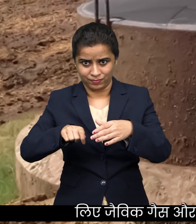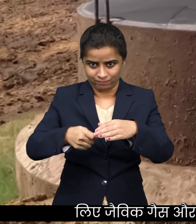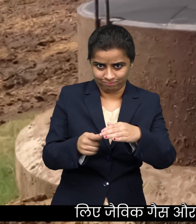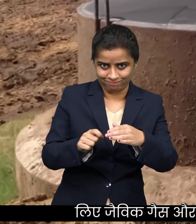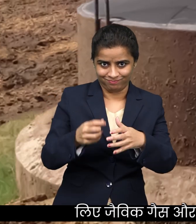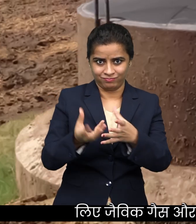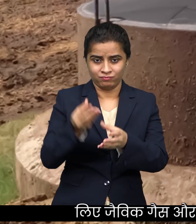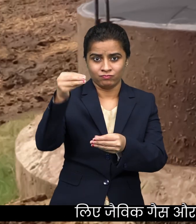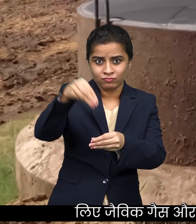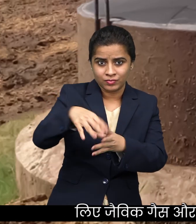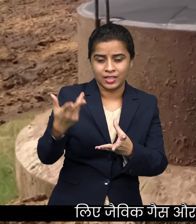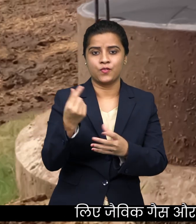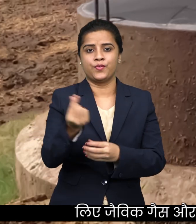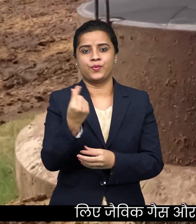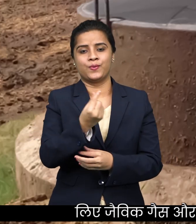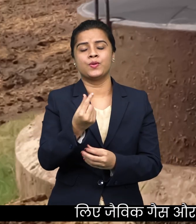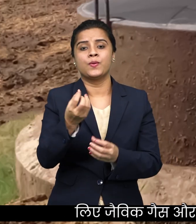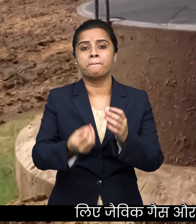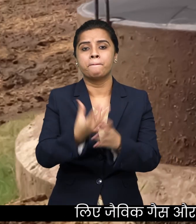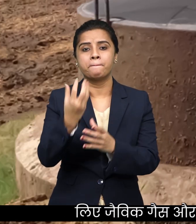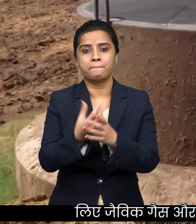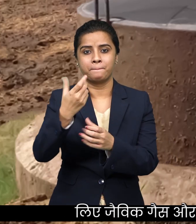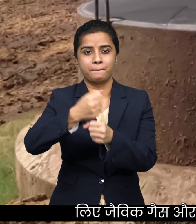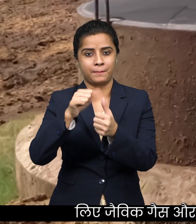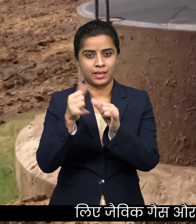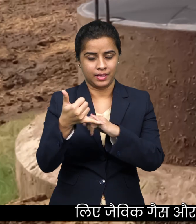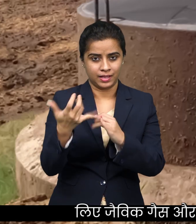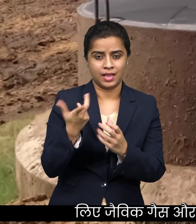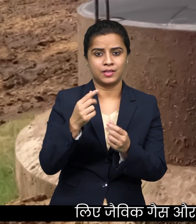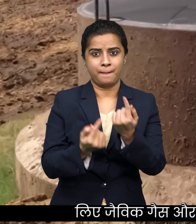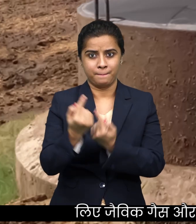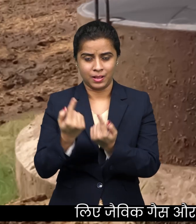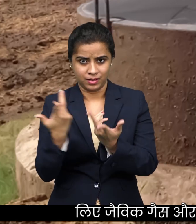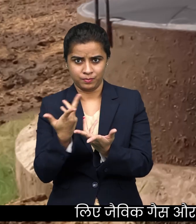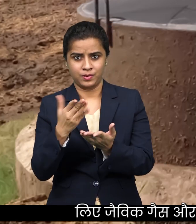जैविक गैस और खाद्य उपलब्ध कराने के लिए किया जा सकता है।